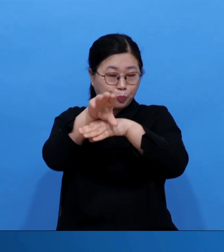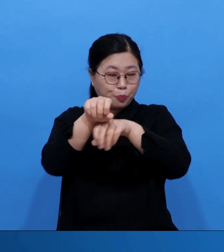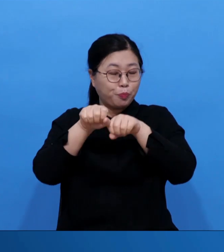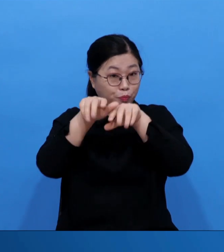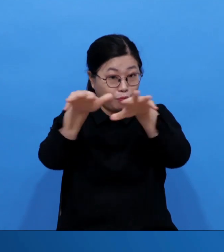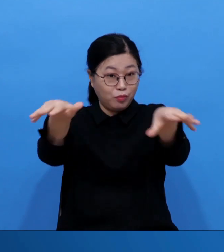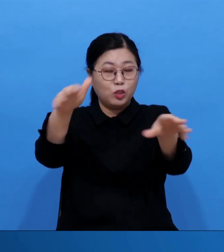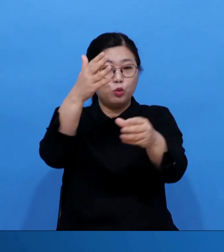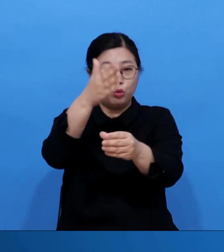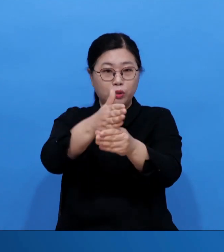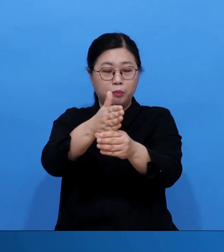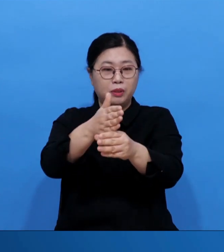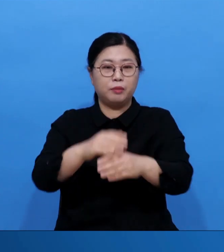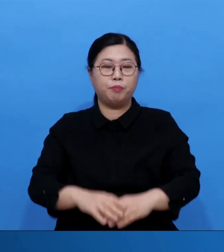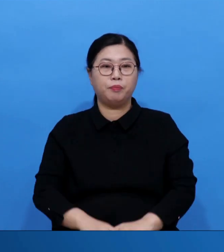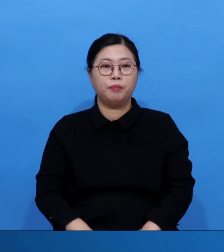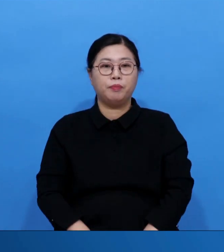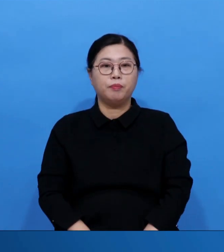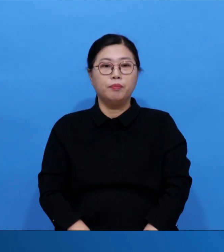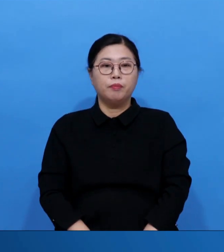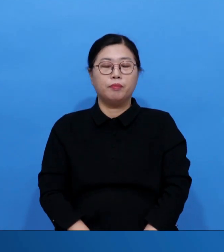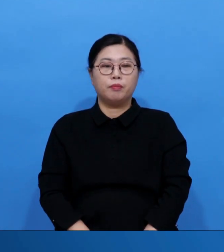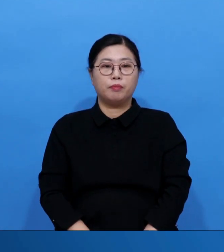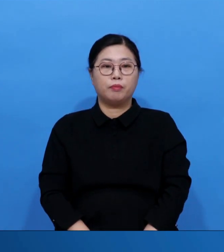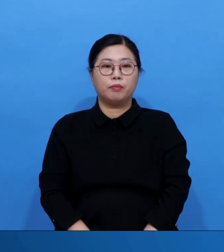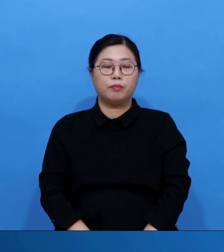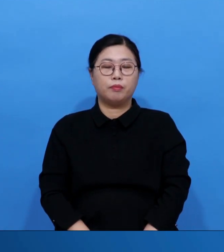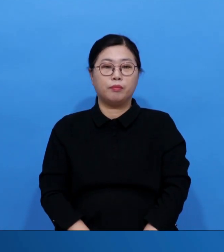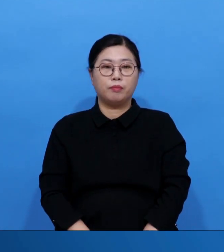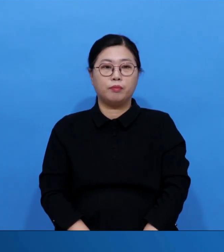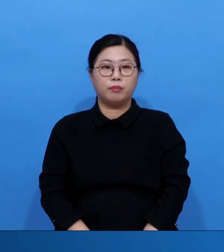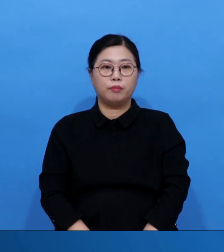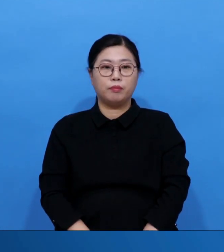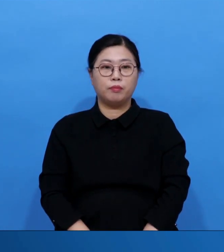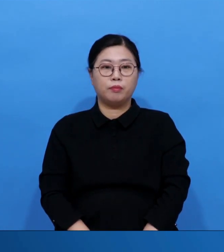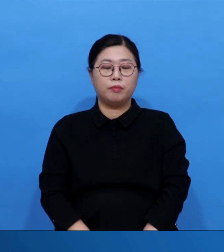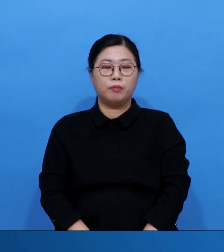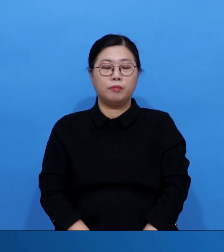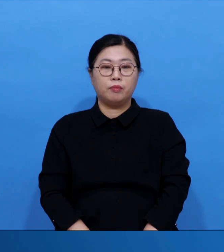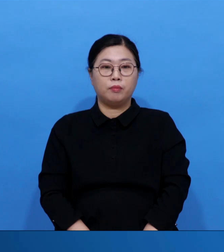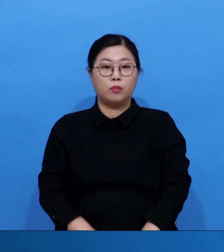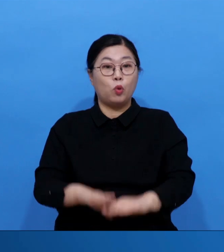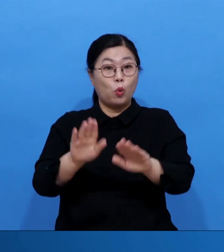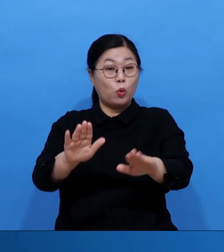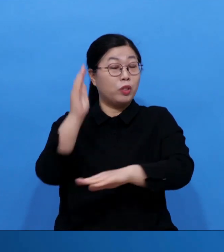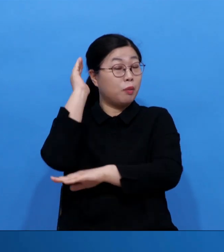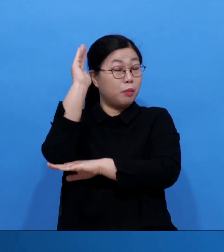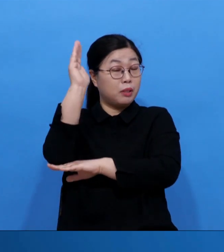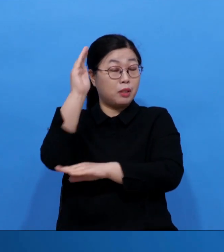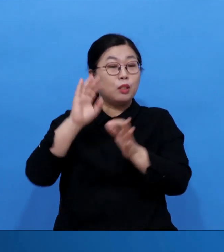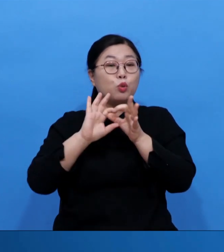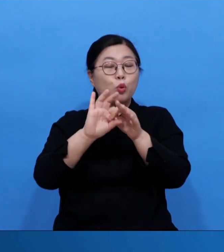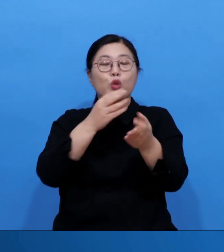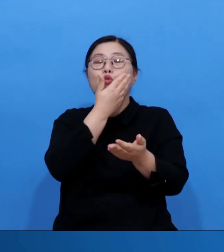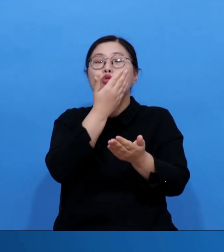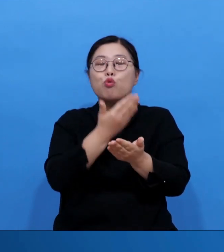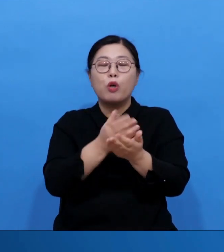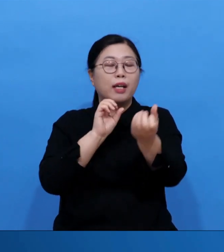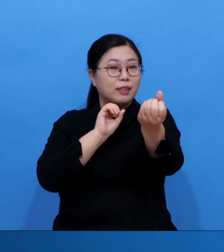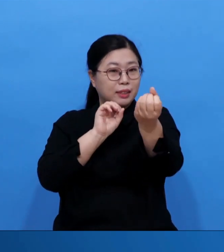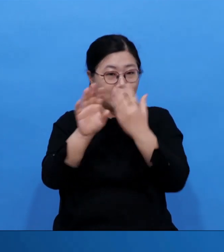중입니다. Thank you very much. Today's core service is being broadcasted live throughout the nation and the world. 오늘 메시지를 통해 중요한